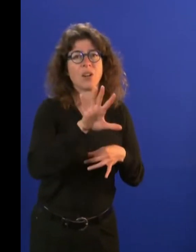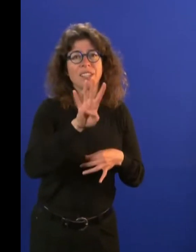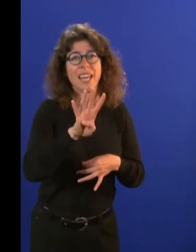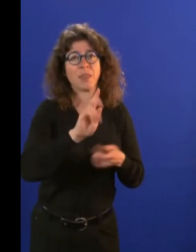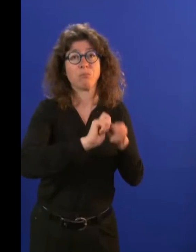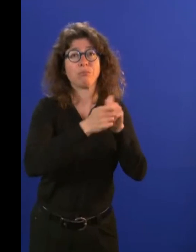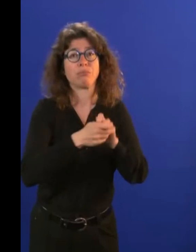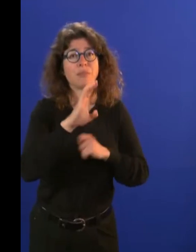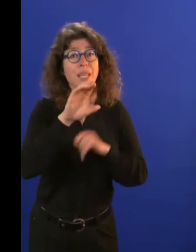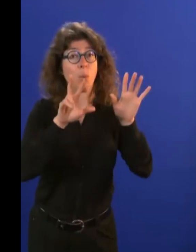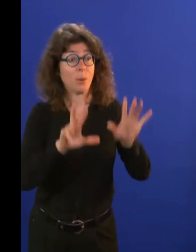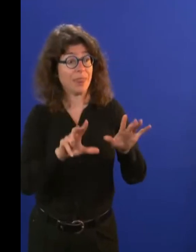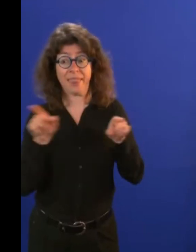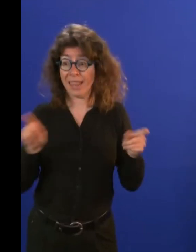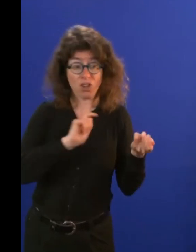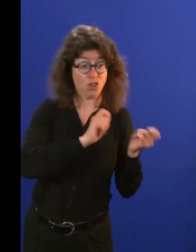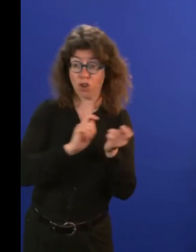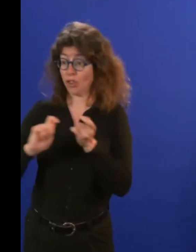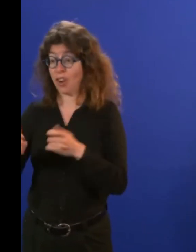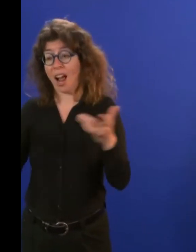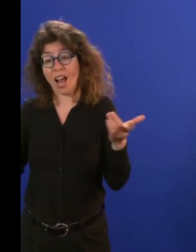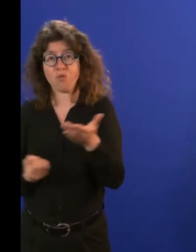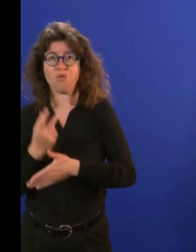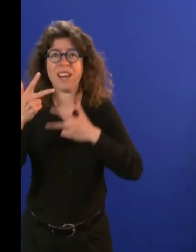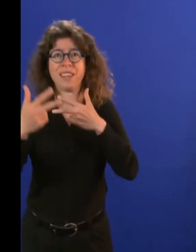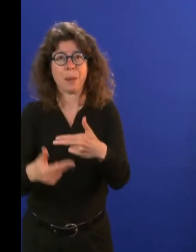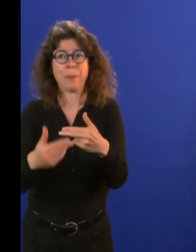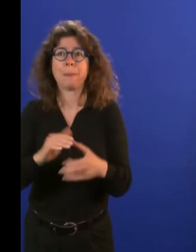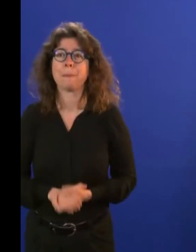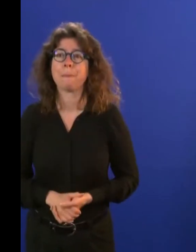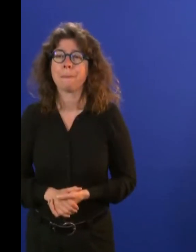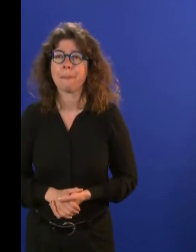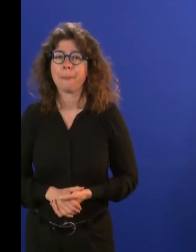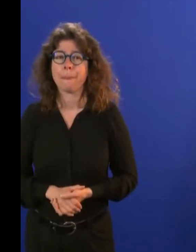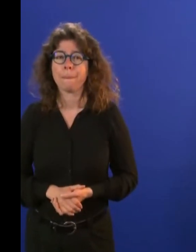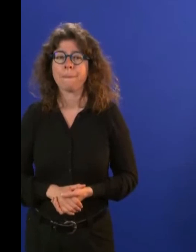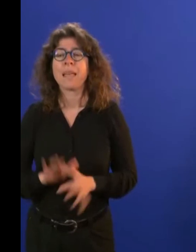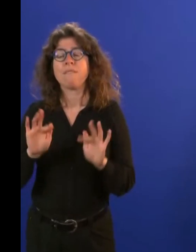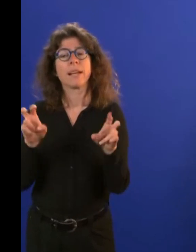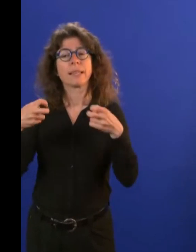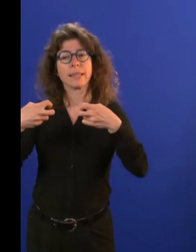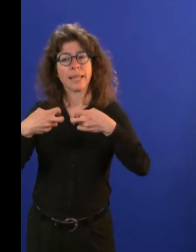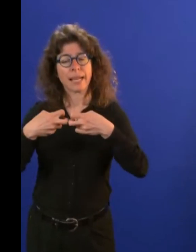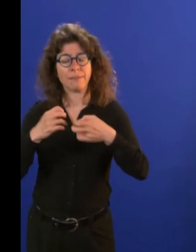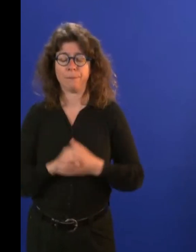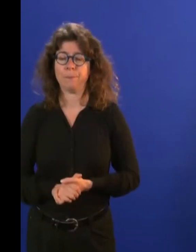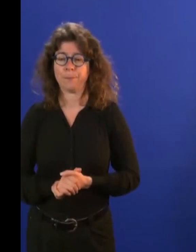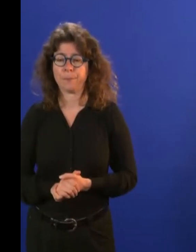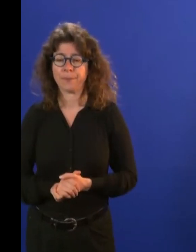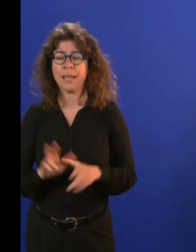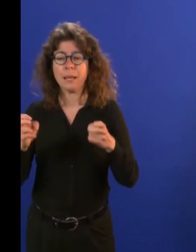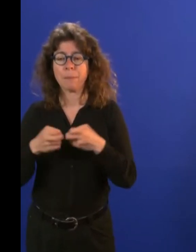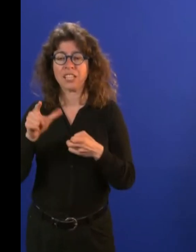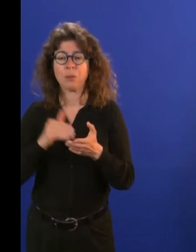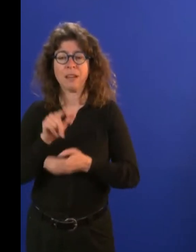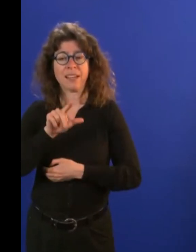nouvelle étape dans le prolongement du réseau de transport en commun de Nantes Métropole. Sur les tarifs, dans la politique des prix